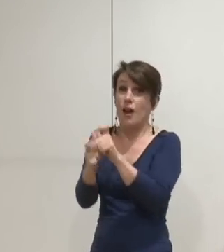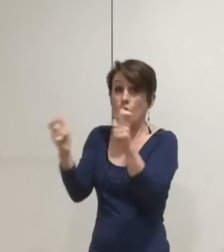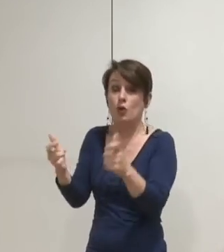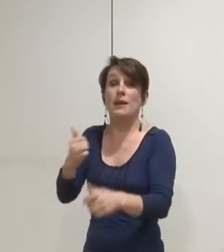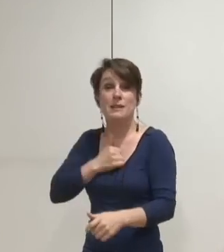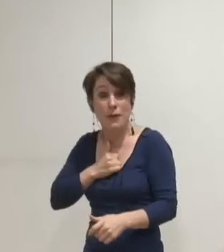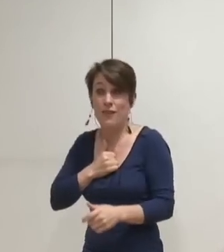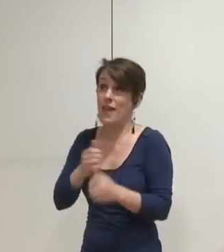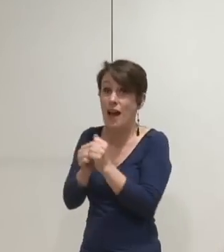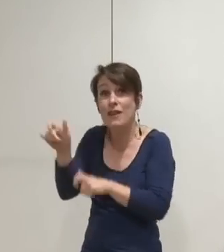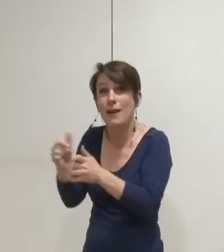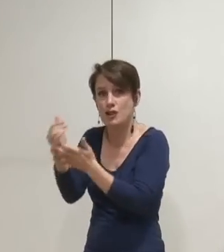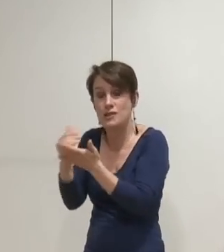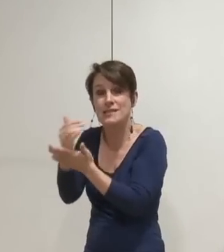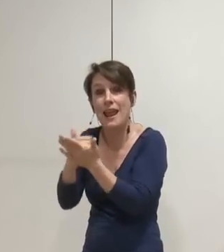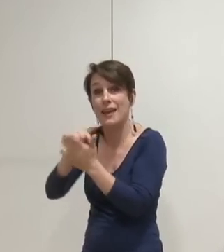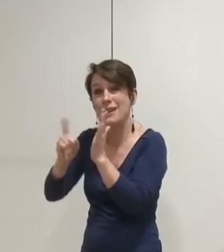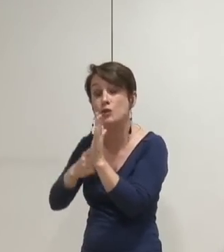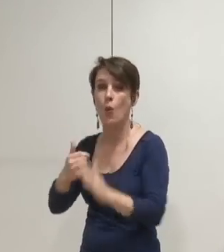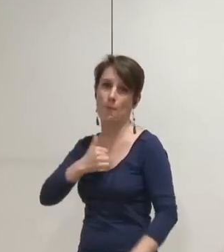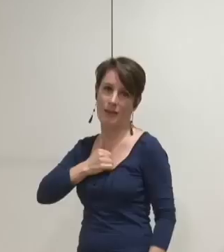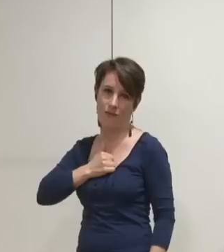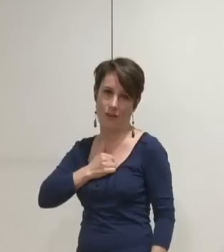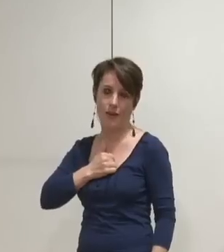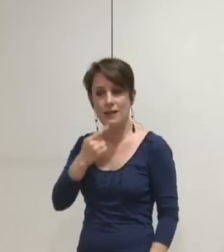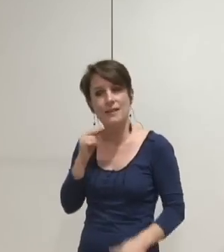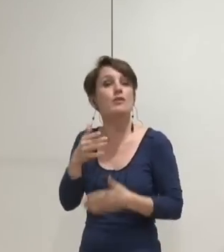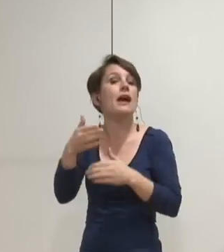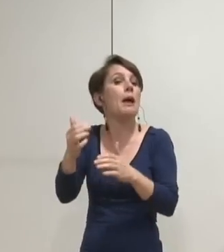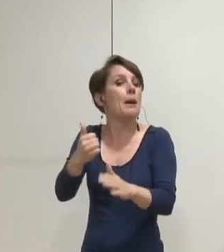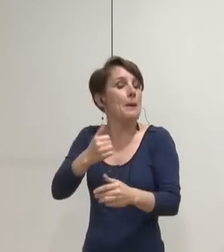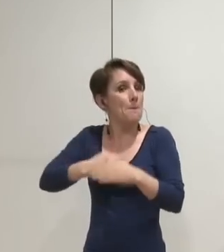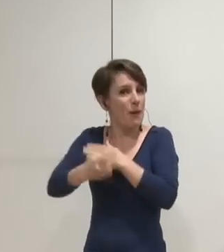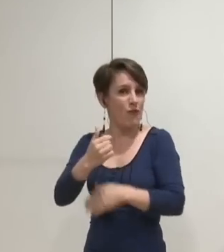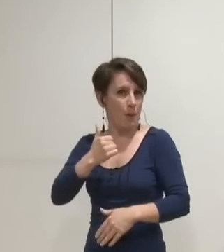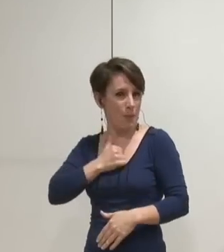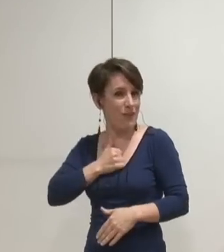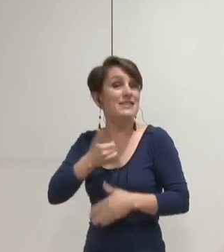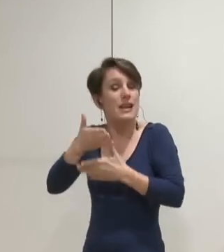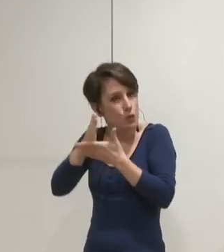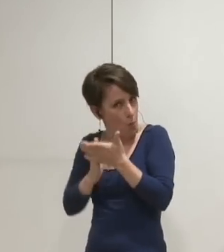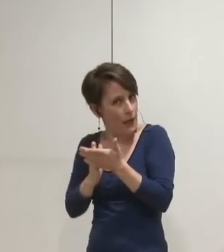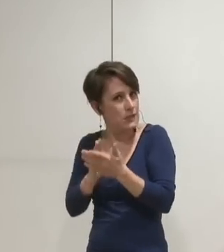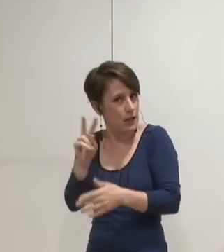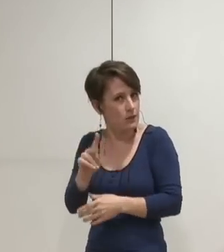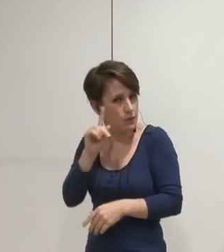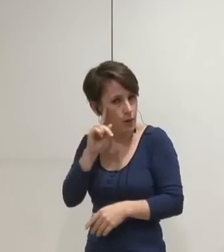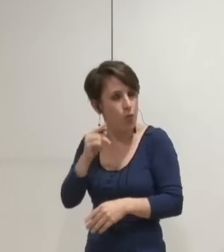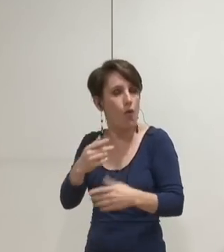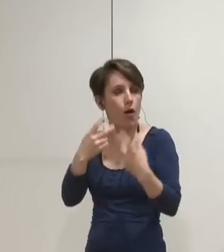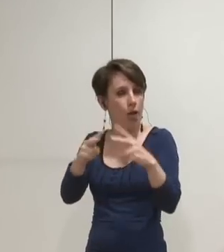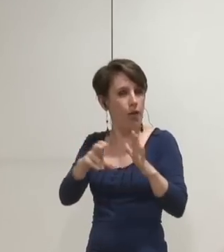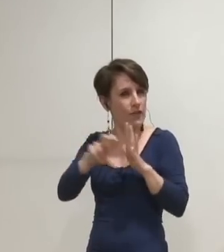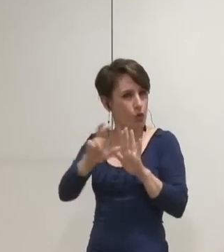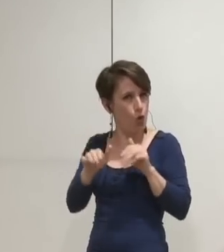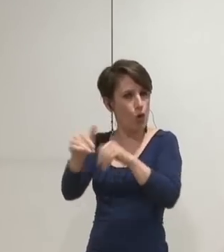des salariés de droit privé il y a donc privatisation partielle peut-être puisque la moitié du capital continue à être géré par la collectivité publique mais il y a